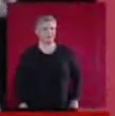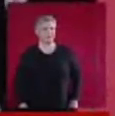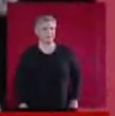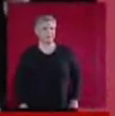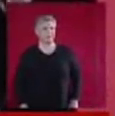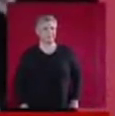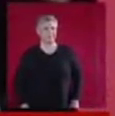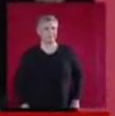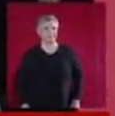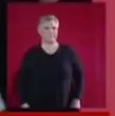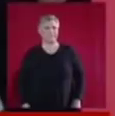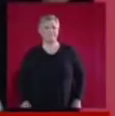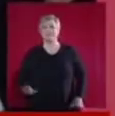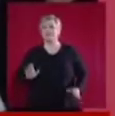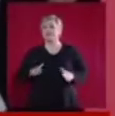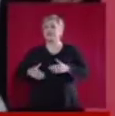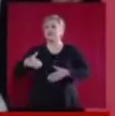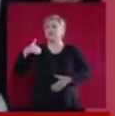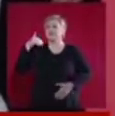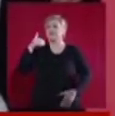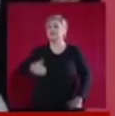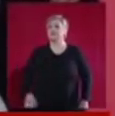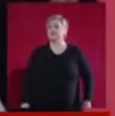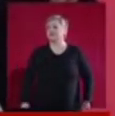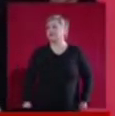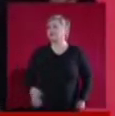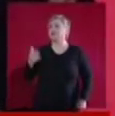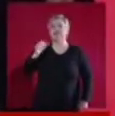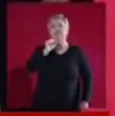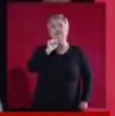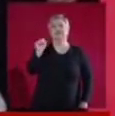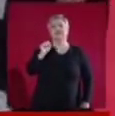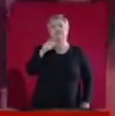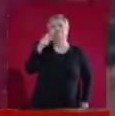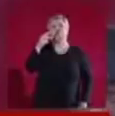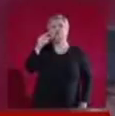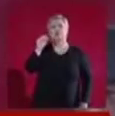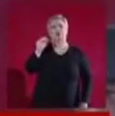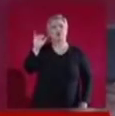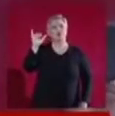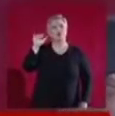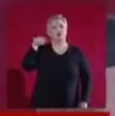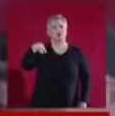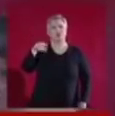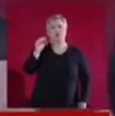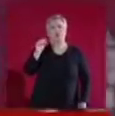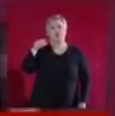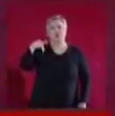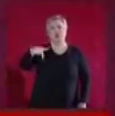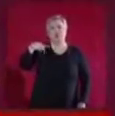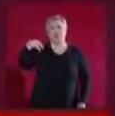κοντούλη ο επόμενος υποψήφιος είναι έ κούλογλου ο στέλιος της ανεξάρτητης